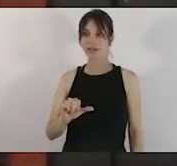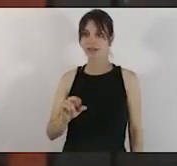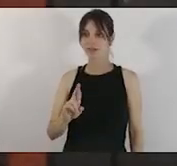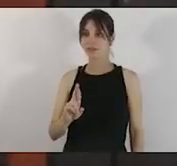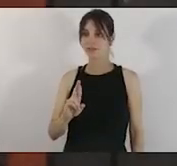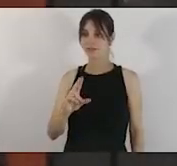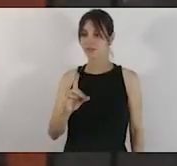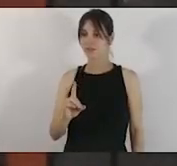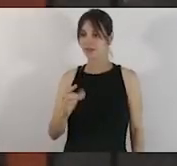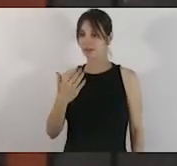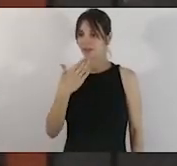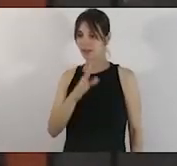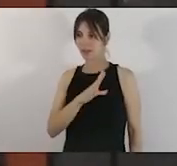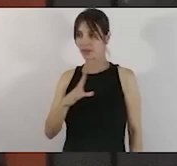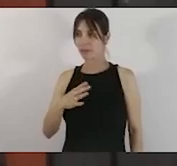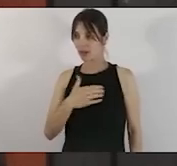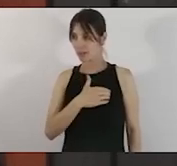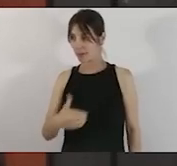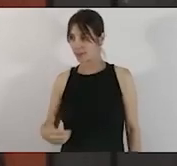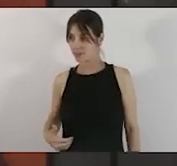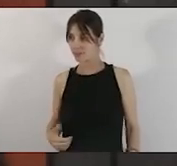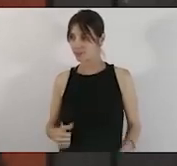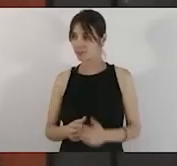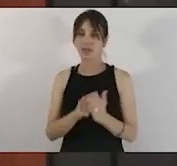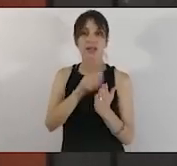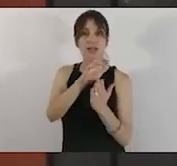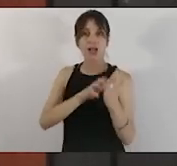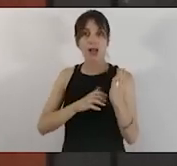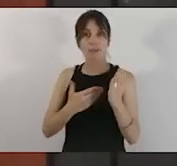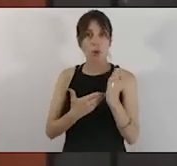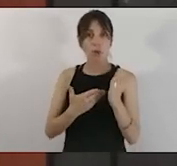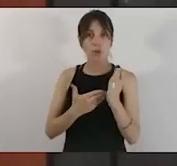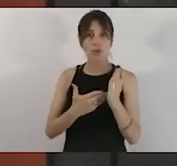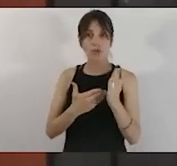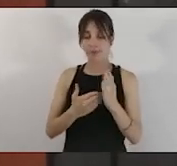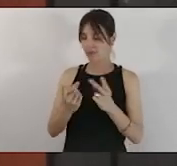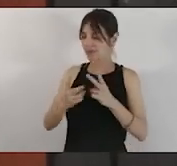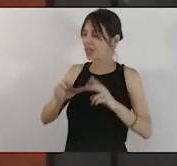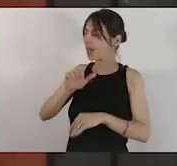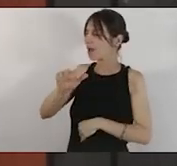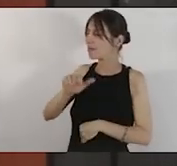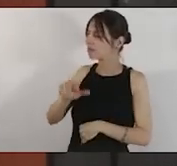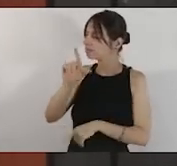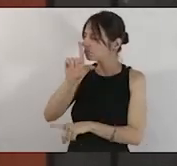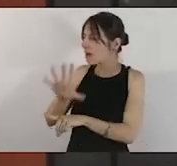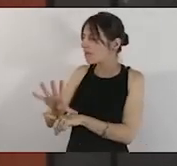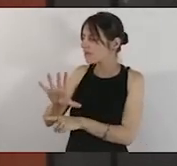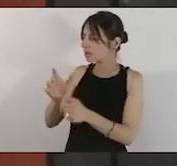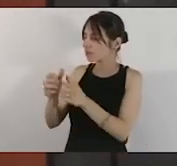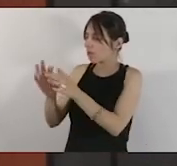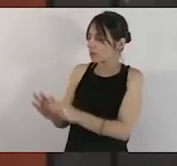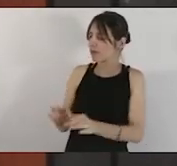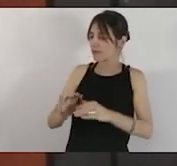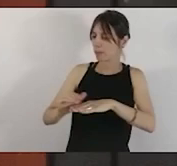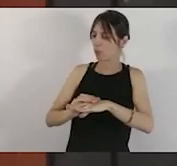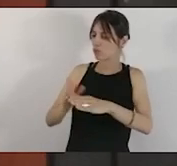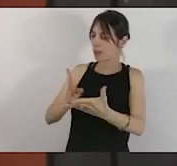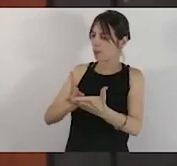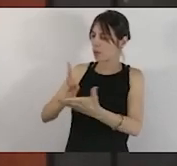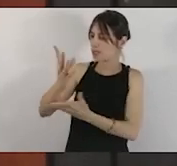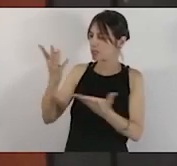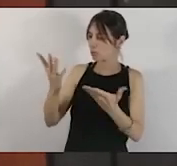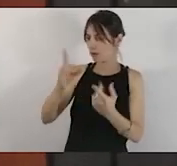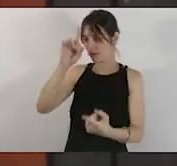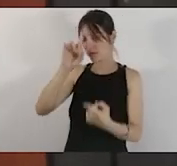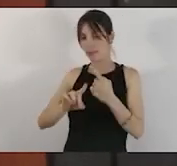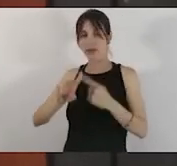Merci Madame la maire. Donc en fait dans ce rapport la ville est sollicitée dans le cadre de son projet politique de défense des